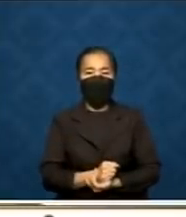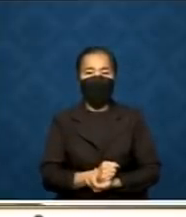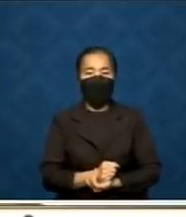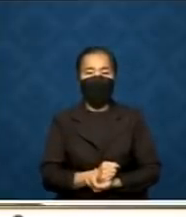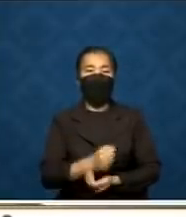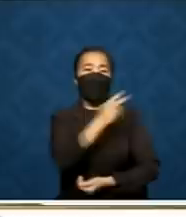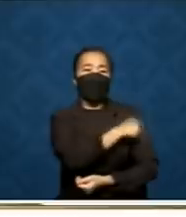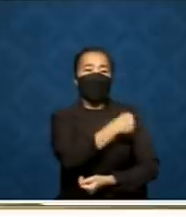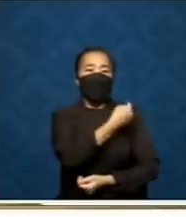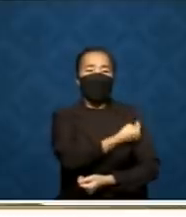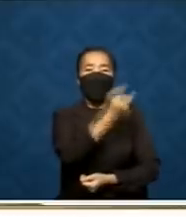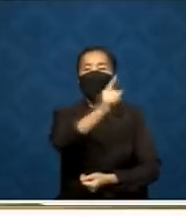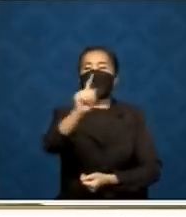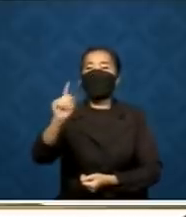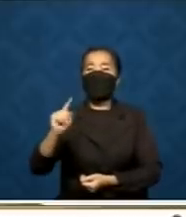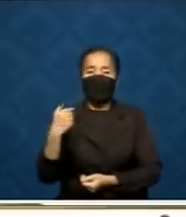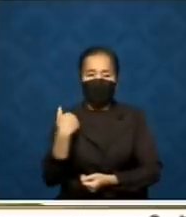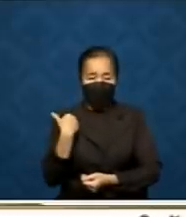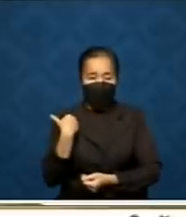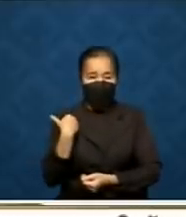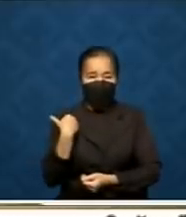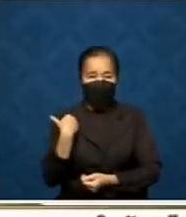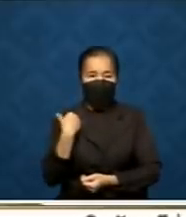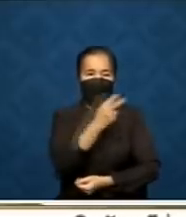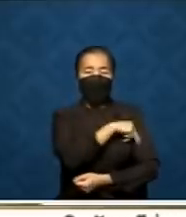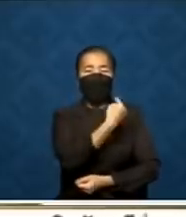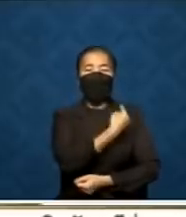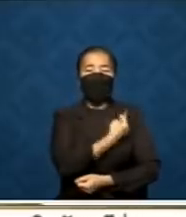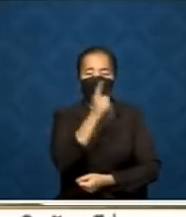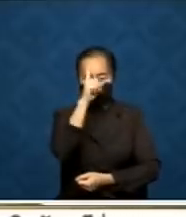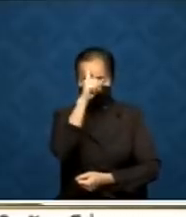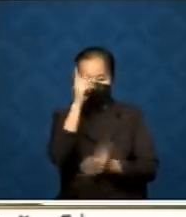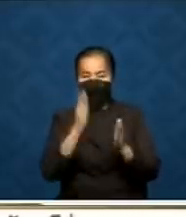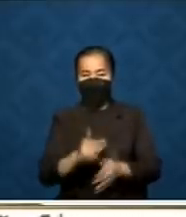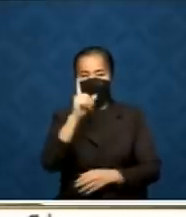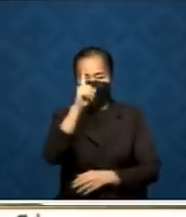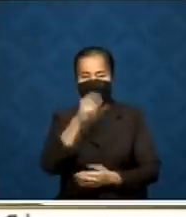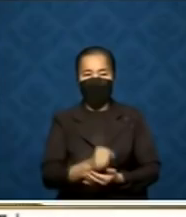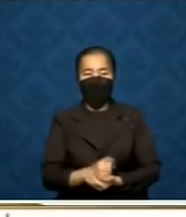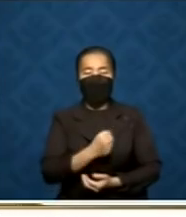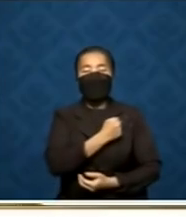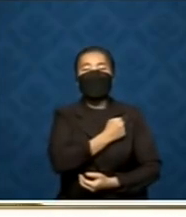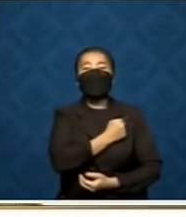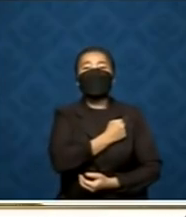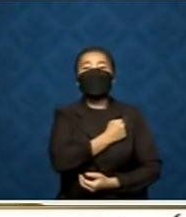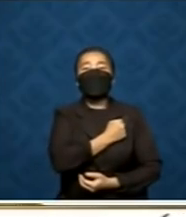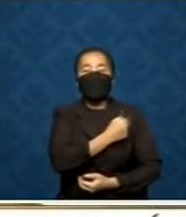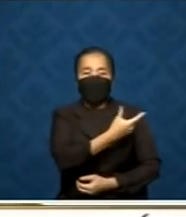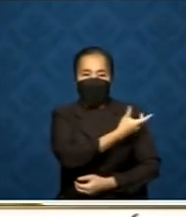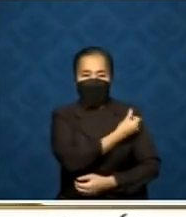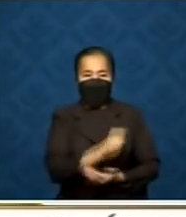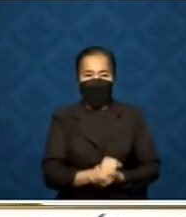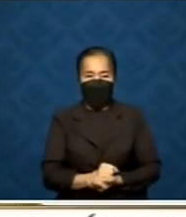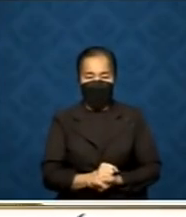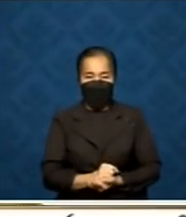คุณหมอที่ไหนเขาเคยบอกว่าอยากได้มีอยู่หมอคนนึงจำใจฉีดก็เพราะอายุไม่